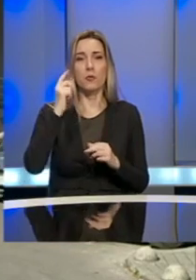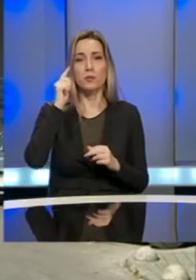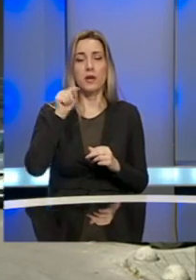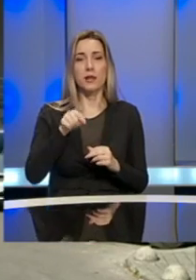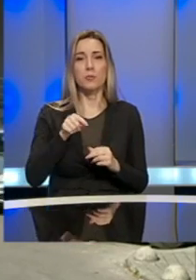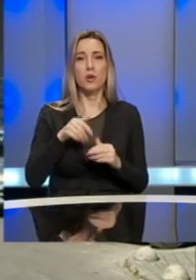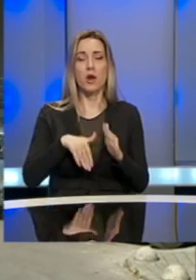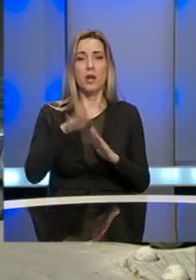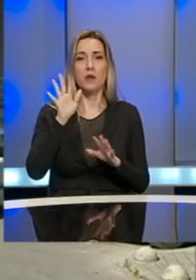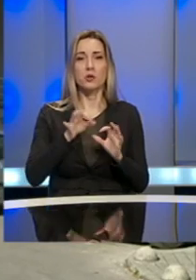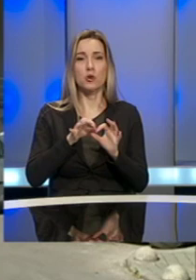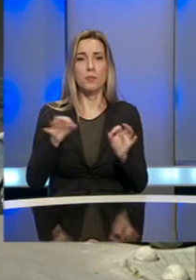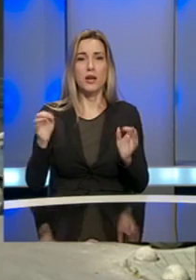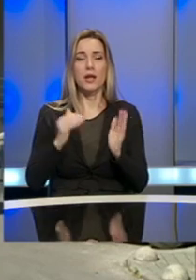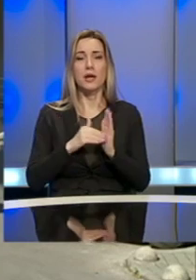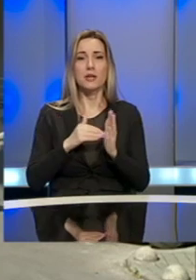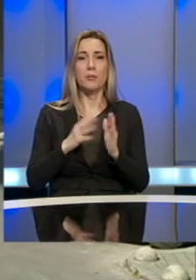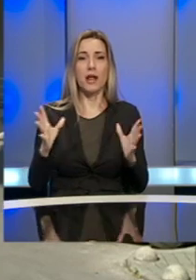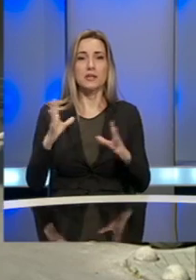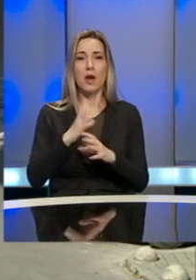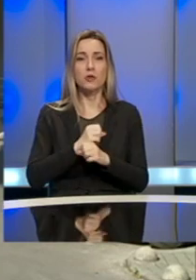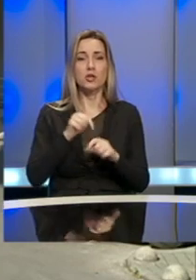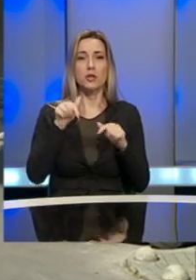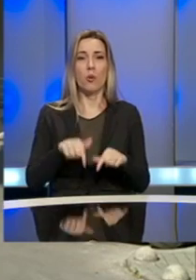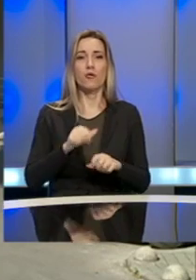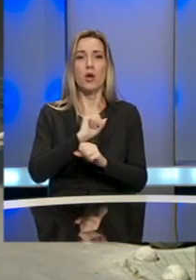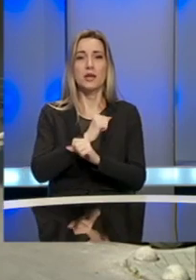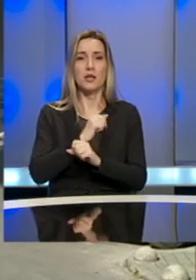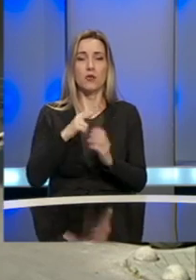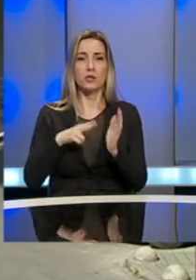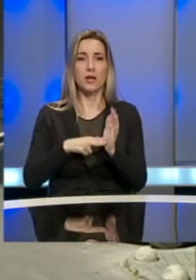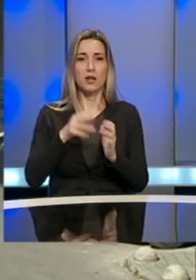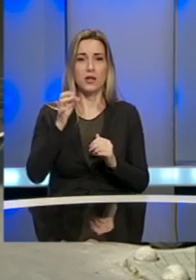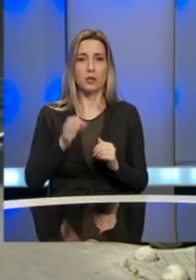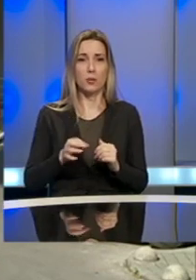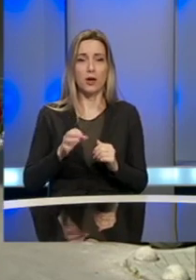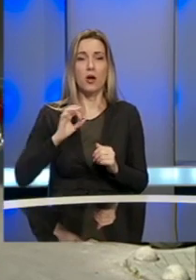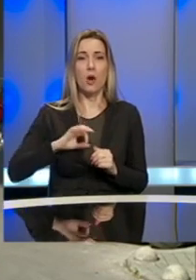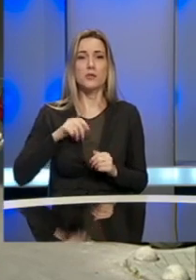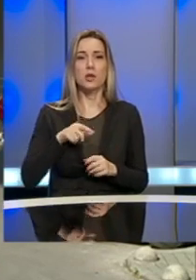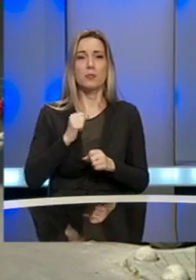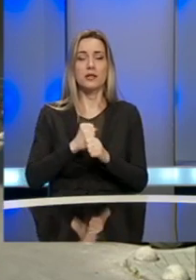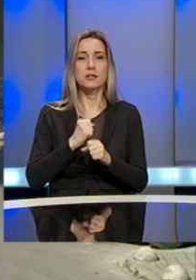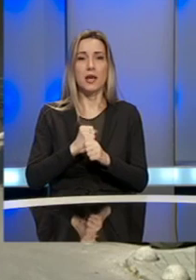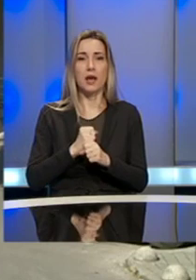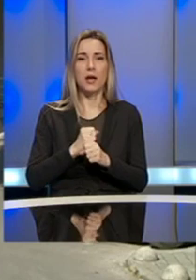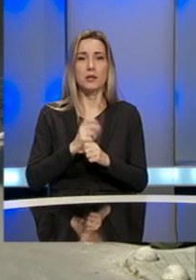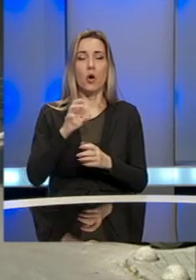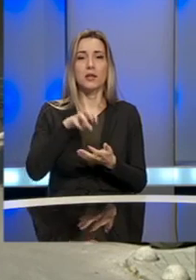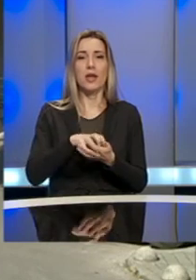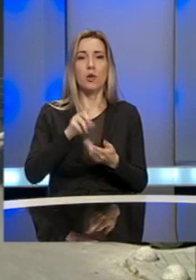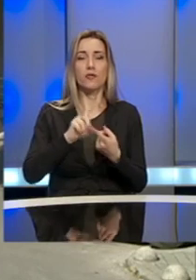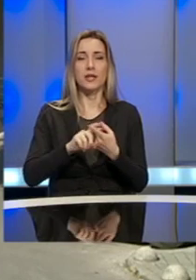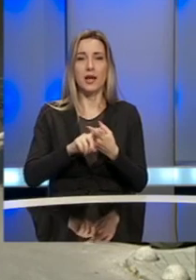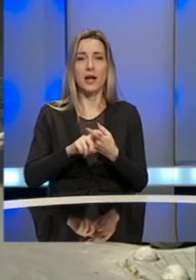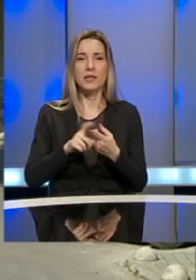bi ona u najvećoj mjeri trebala završiti upravo ovdje u Hercegovačko-neretvanskom kantonu, obzirom da se radi o dijelu federacije